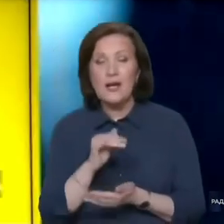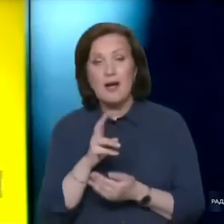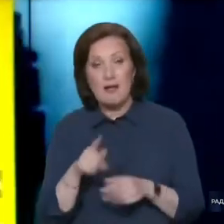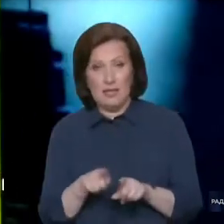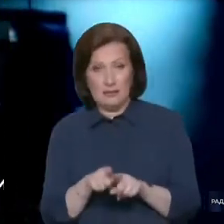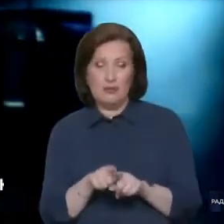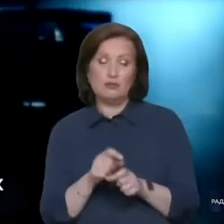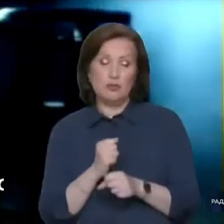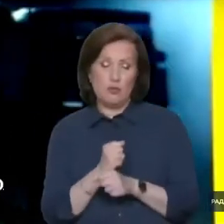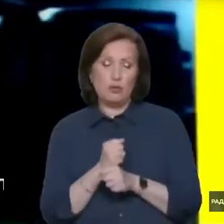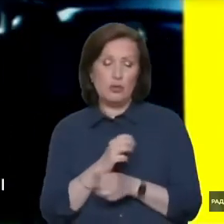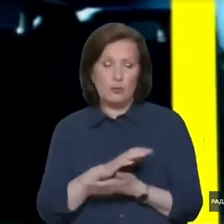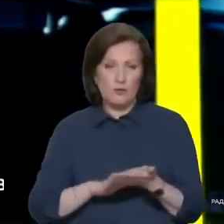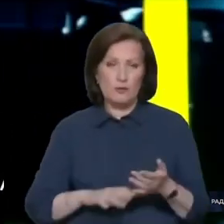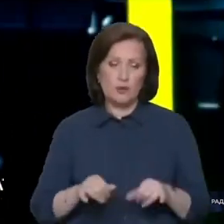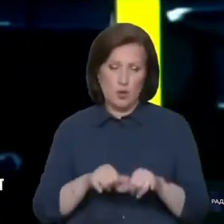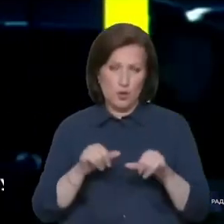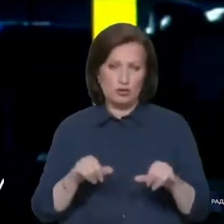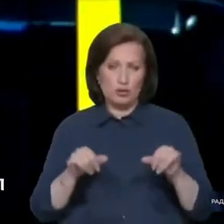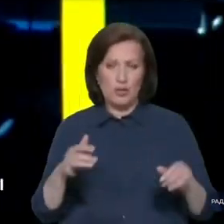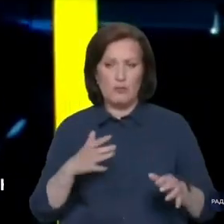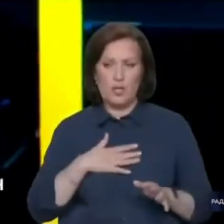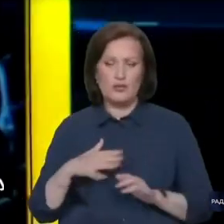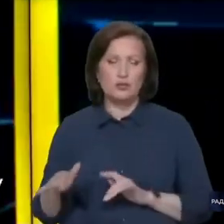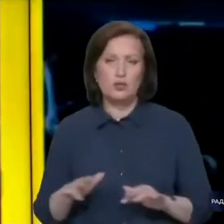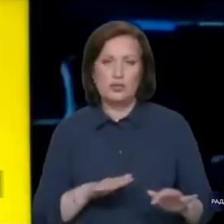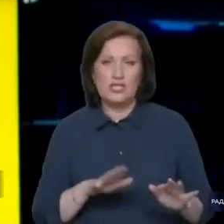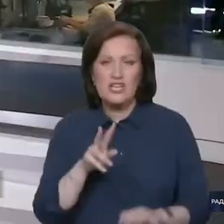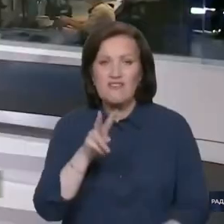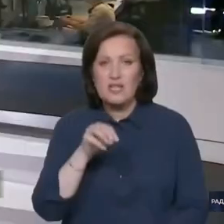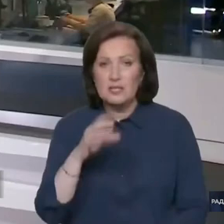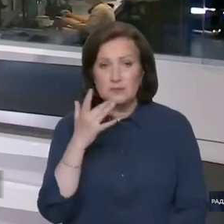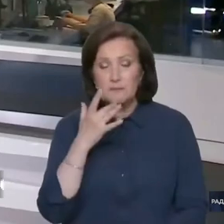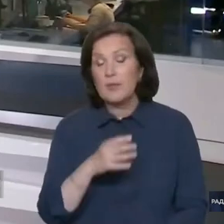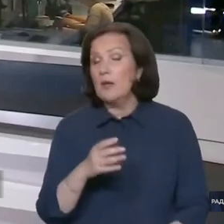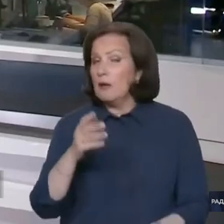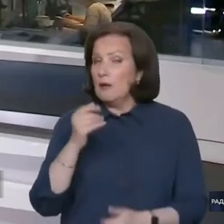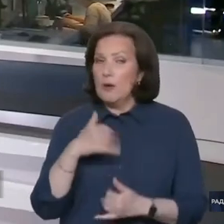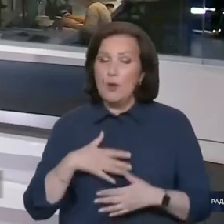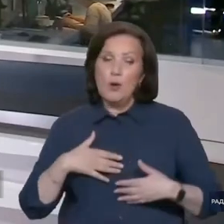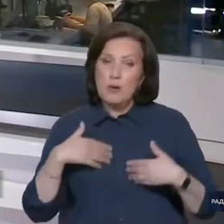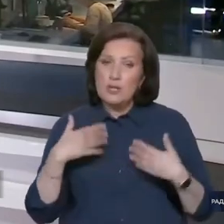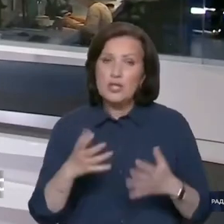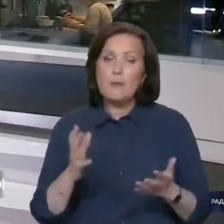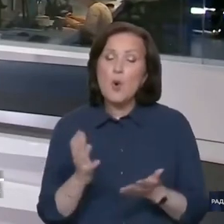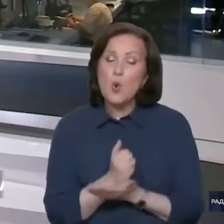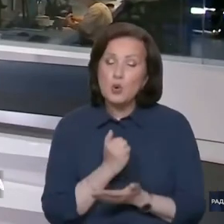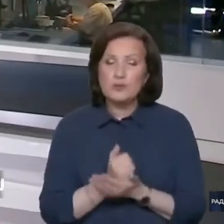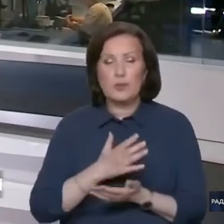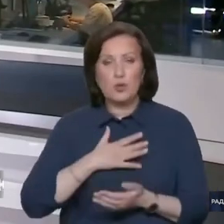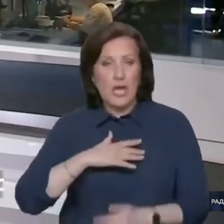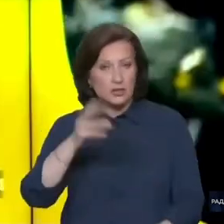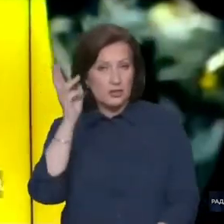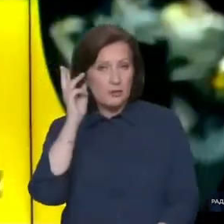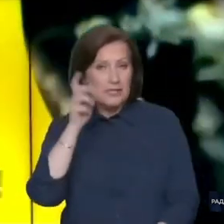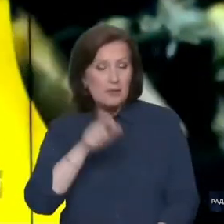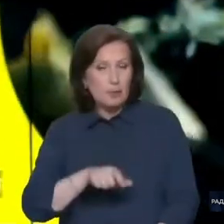Але теж робота продовжується. Ми теж розширяємо нашу діяльність в Латинській Америці. Бажаємо успіху нашим дипломатам в цій роботі. Дякую вам дуже.